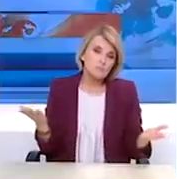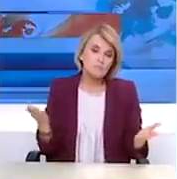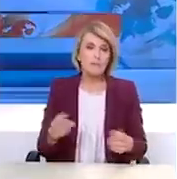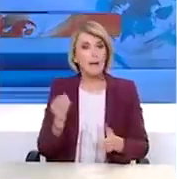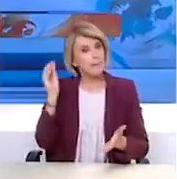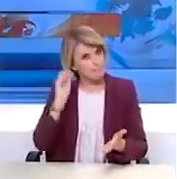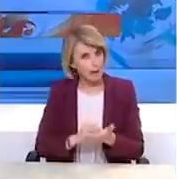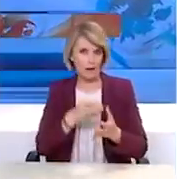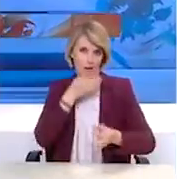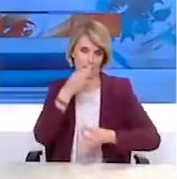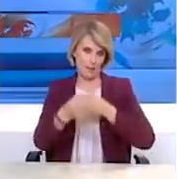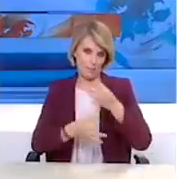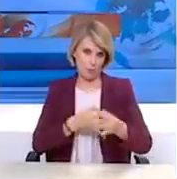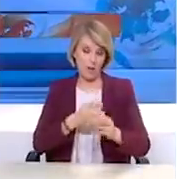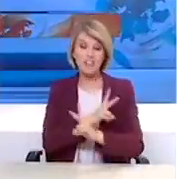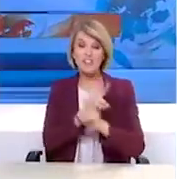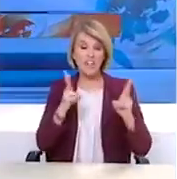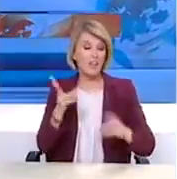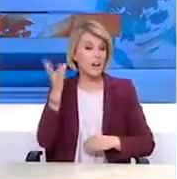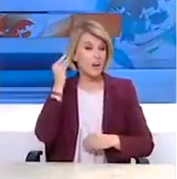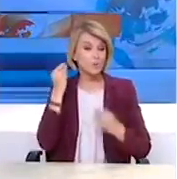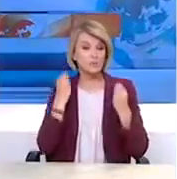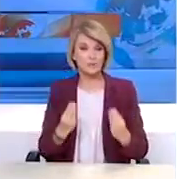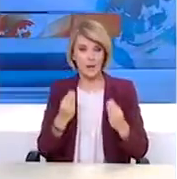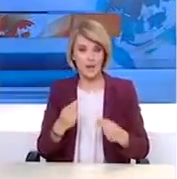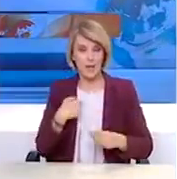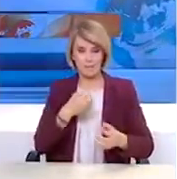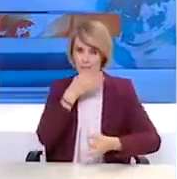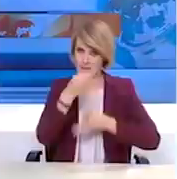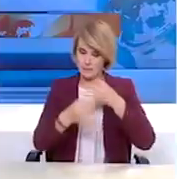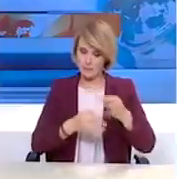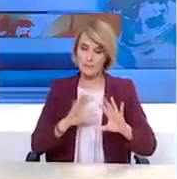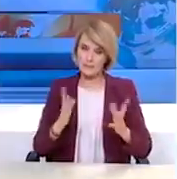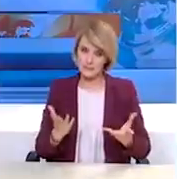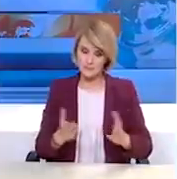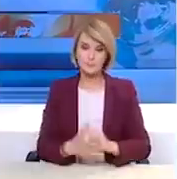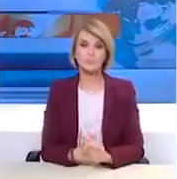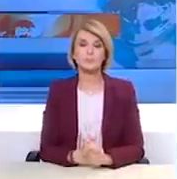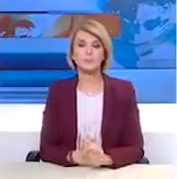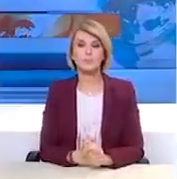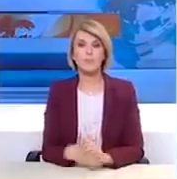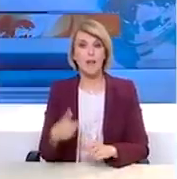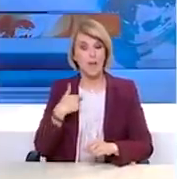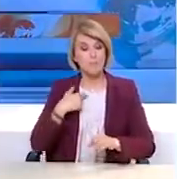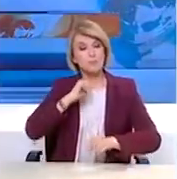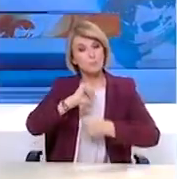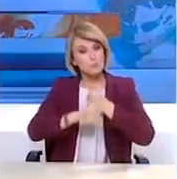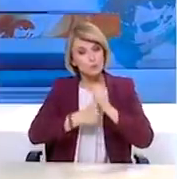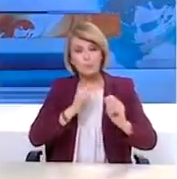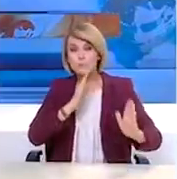αξίζει να το ξαναπούμε και να είμαστε σαφείς. Έχουμε τονίσει ότι μέρημνά μας είναι